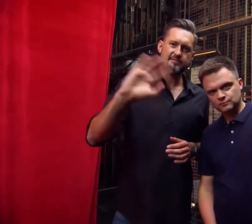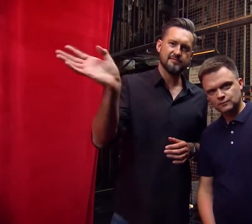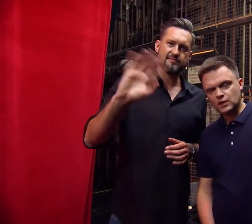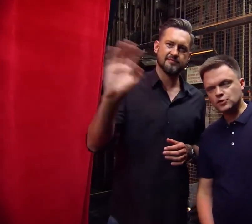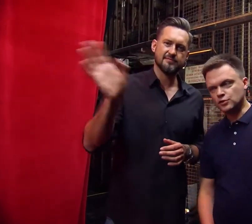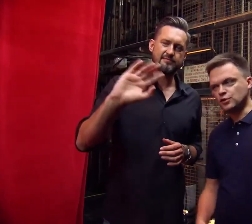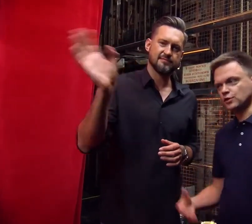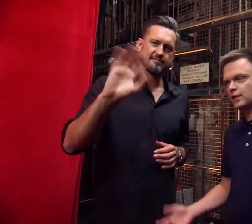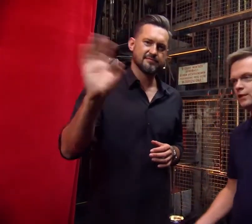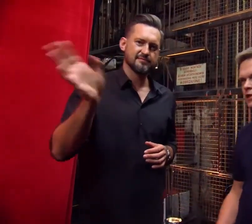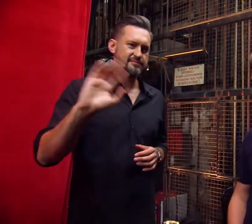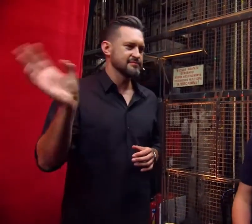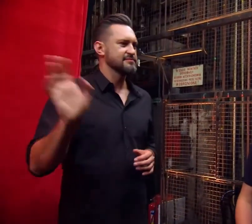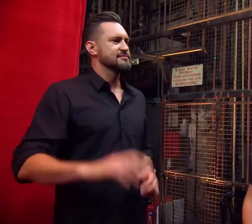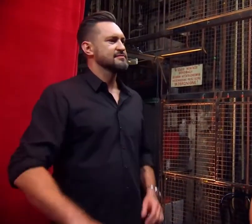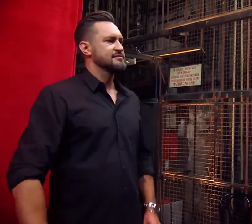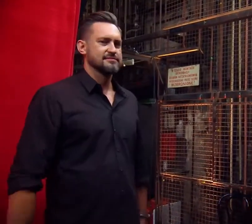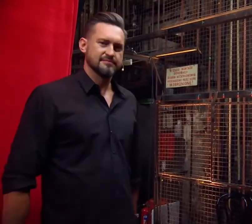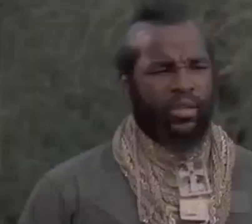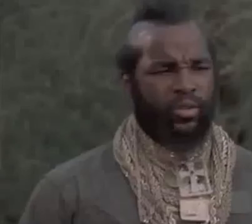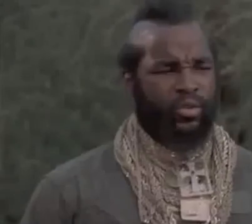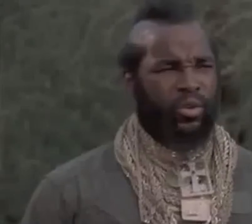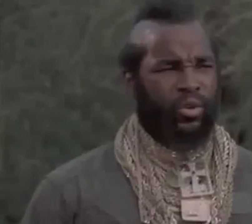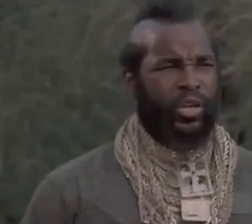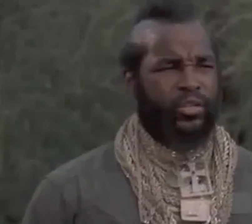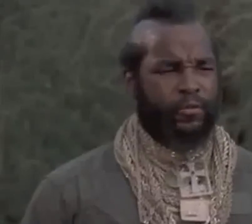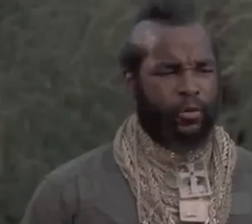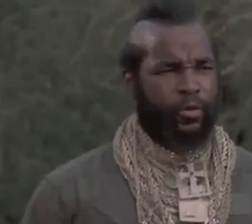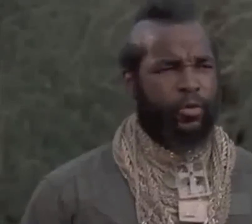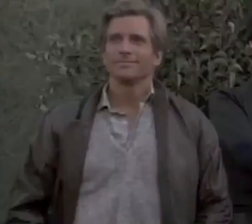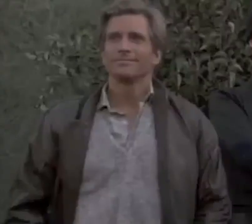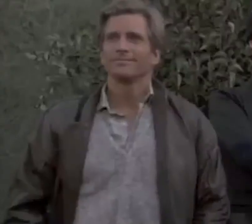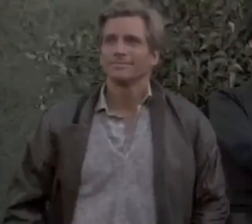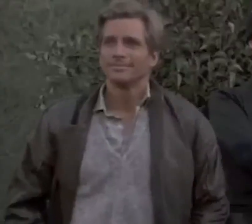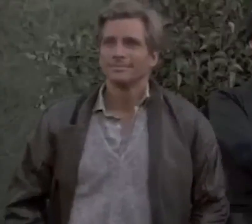wami. Znaczy, ty się żegnasz, a ja się przeżegnam. And you're so crazy, fool. Yeah.